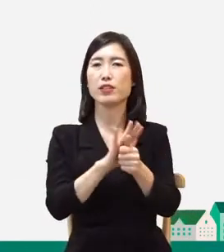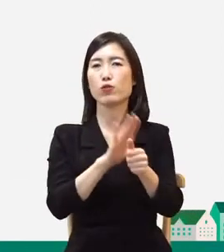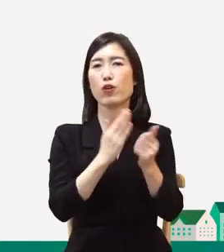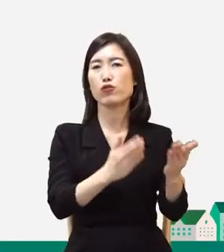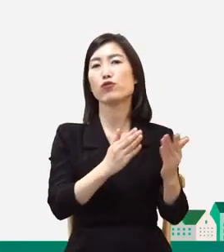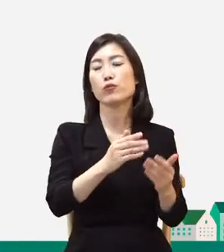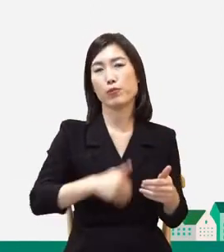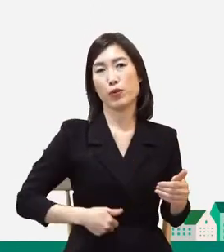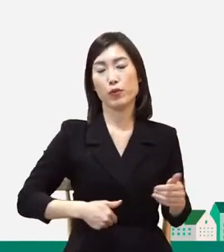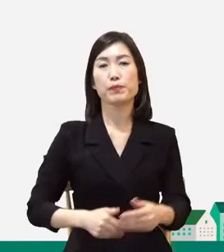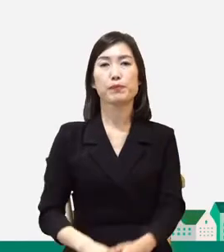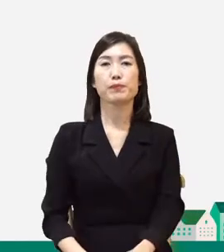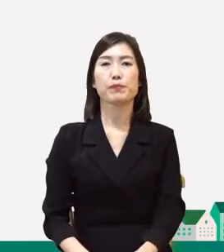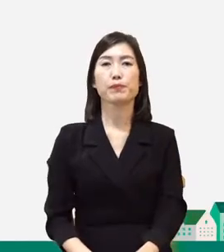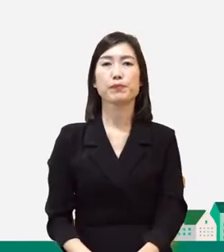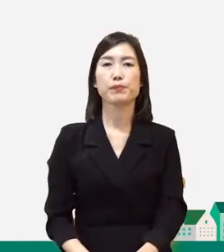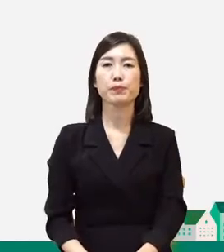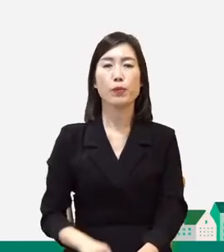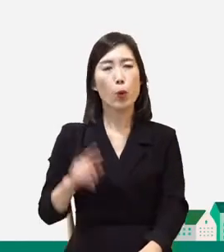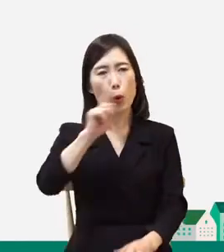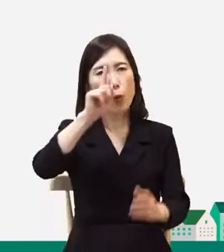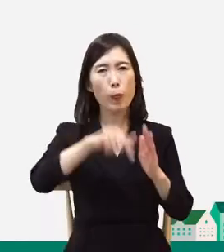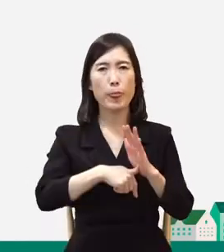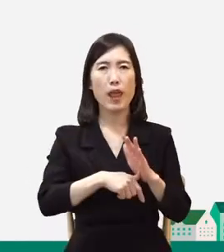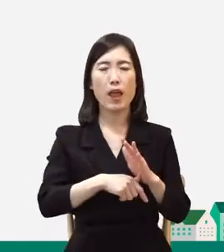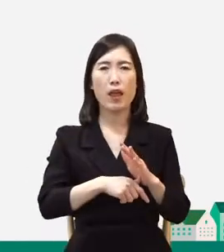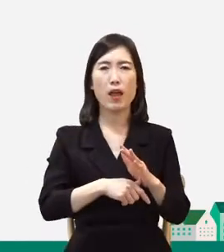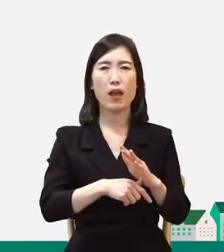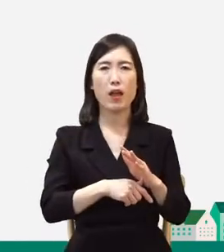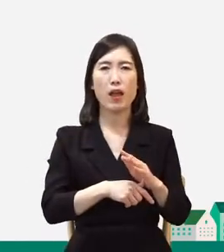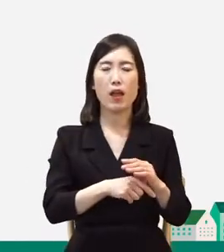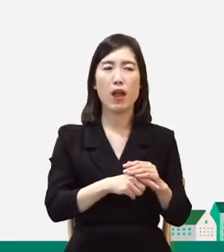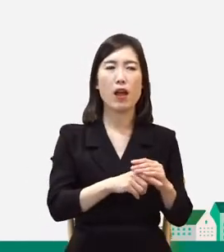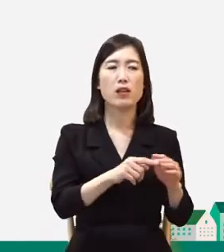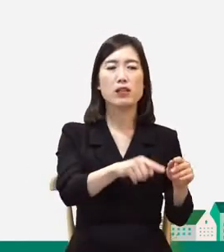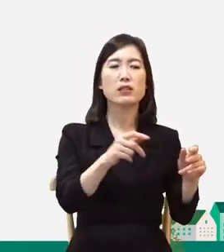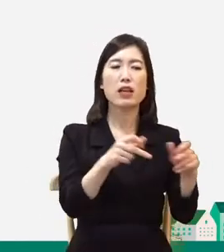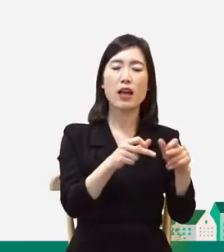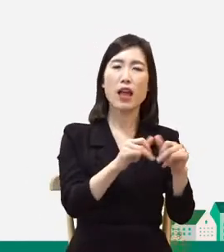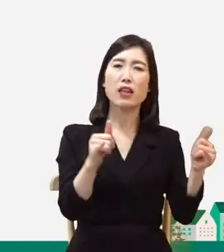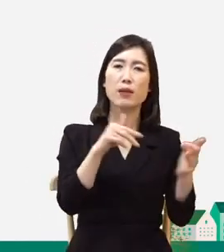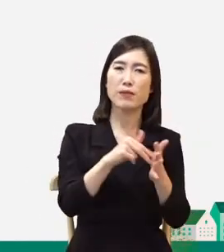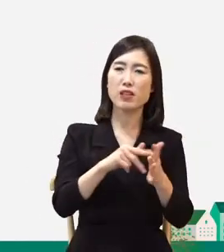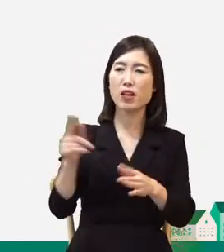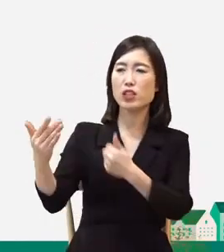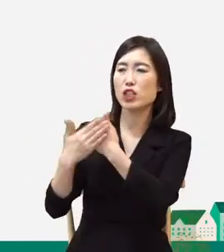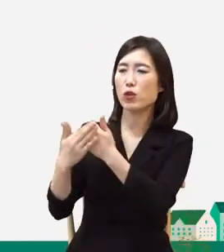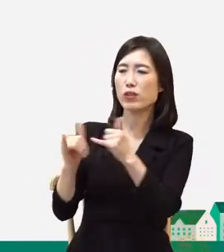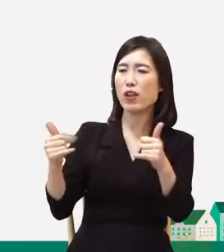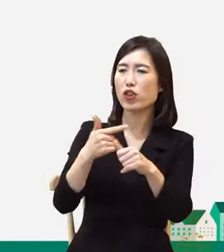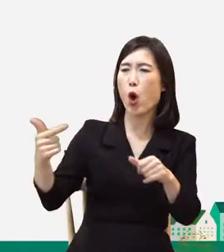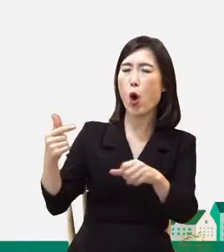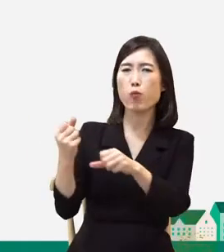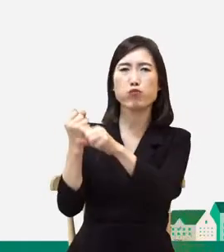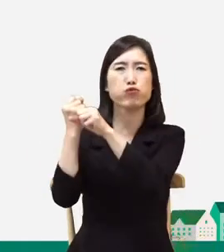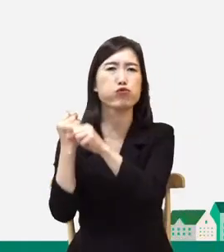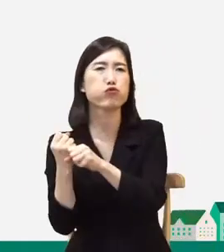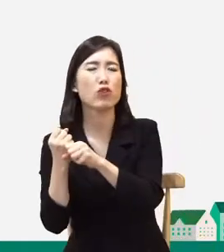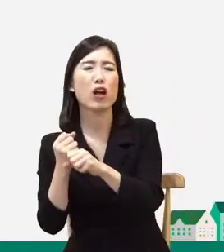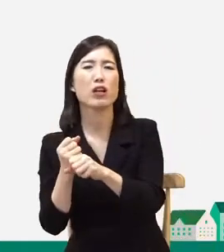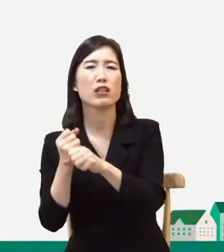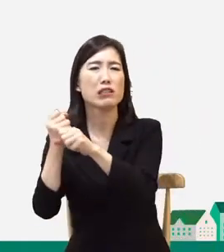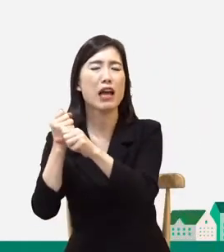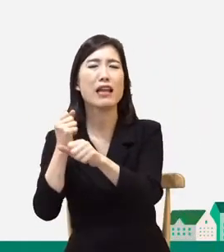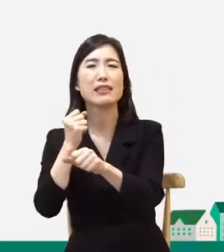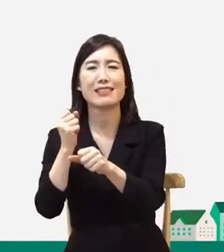경우에는 지나치게 지원자들을 의존하는 성향 때문에 자연스럽게 지원자와 입주민 간의 권력 구조가 만들어지기도